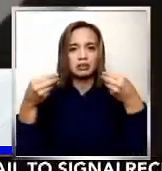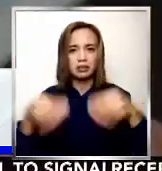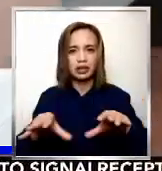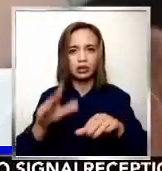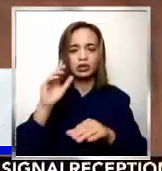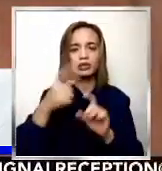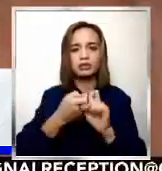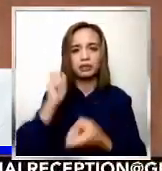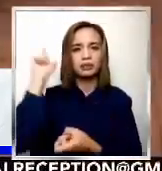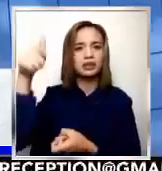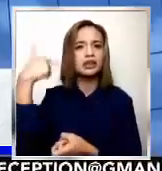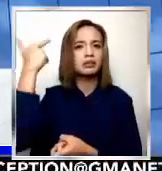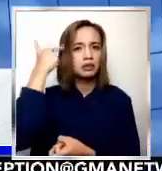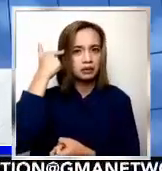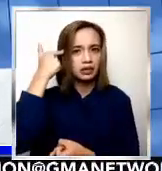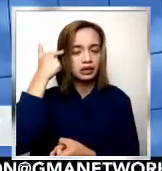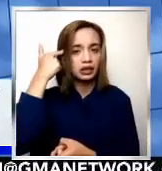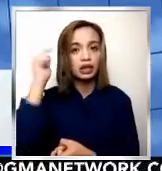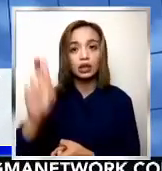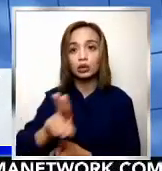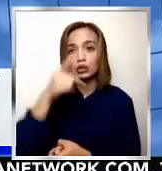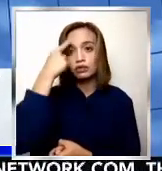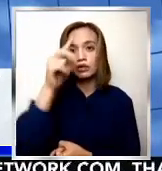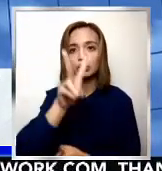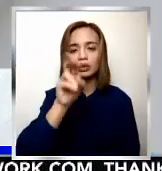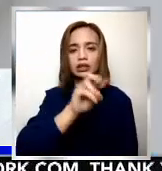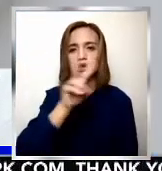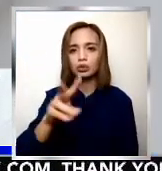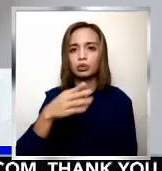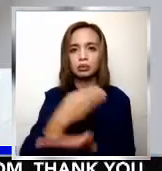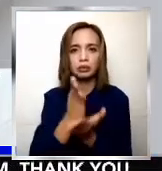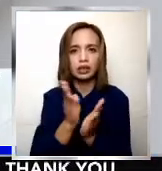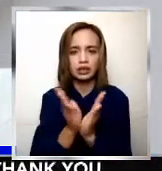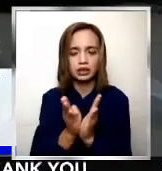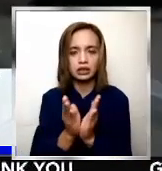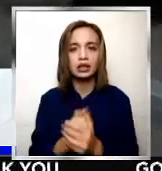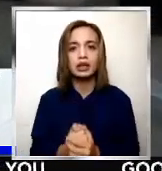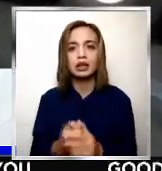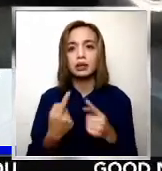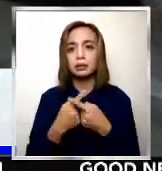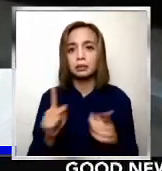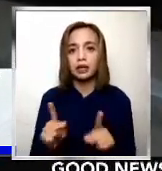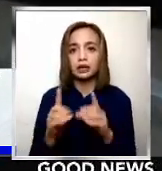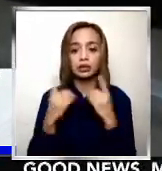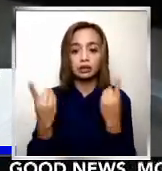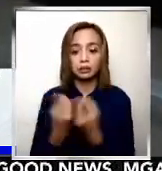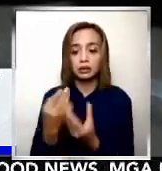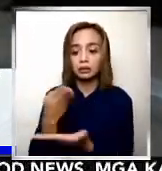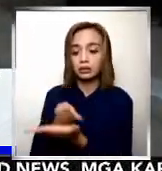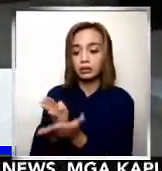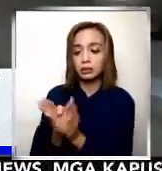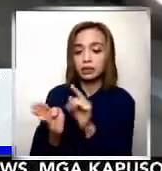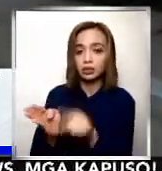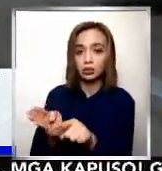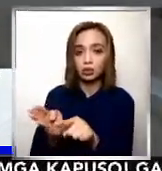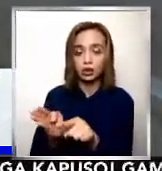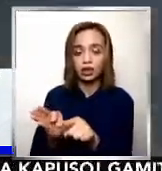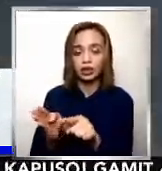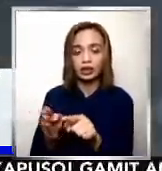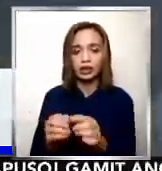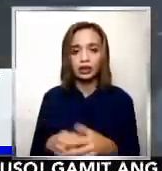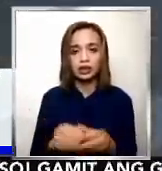sa 2022 budget. Sa halip, ang DOF at Department of Budget ay maglalabas na lang daw ng 1 billion